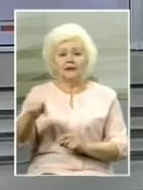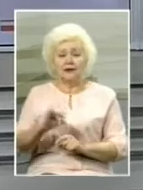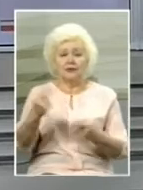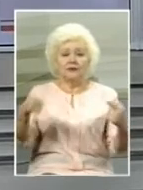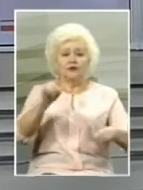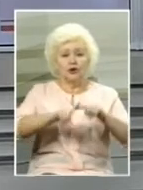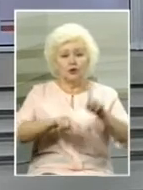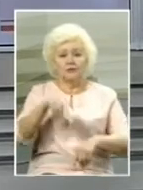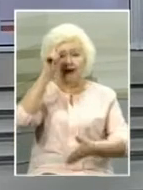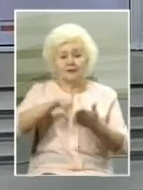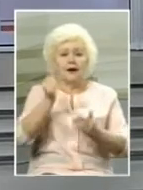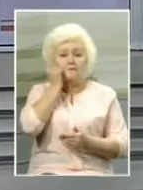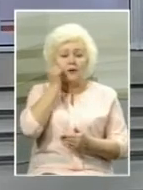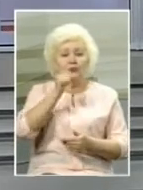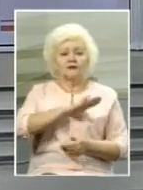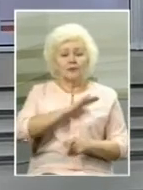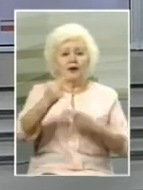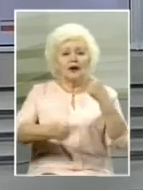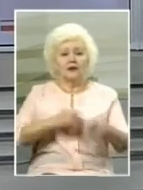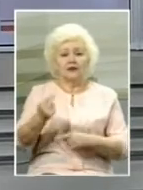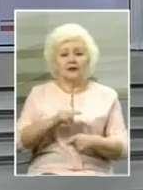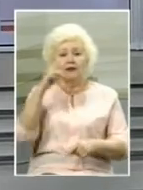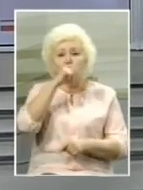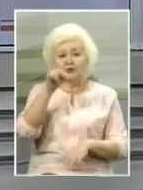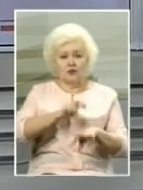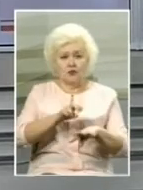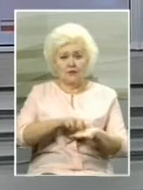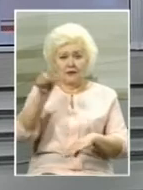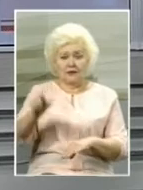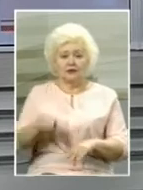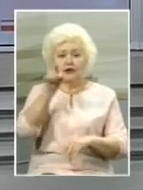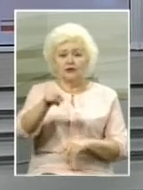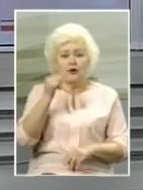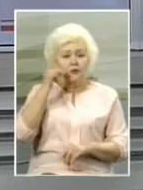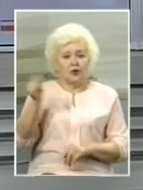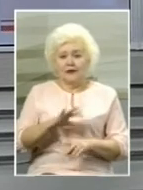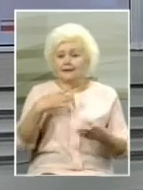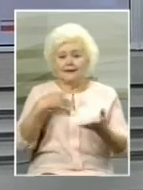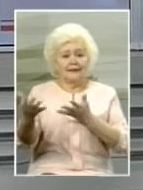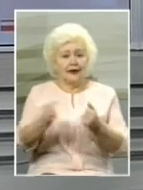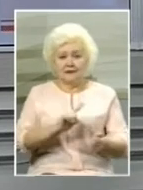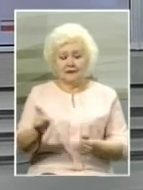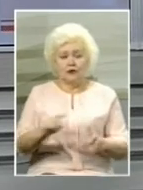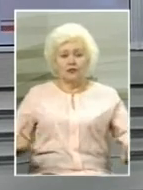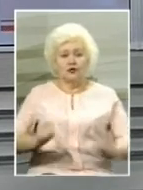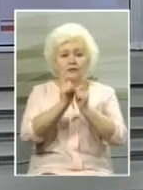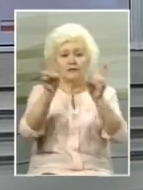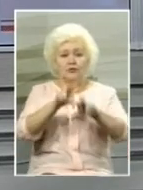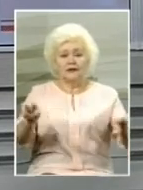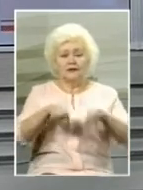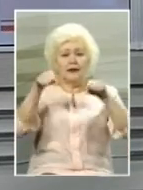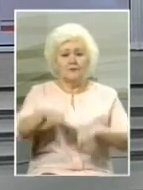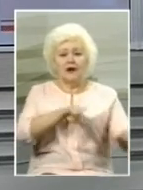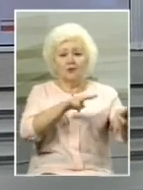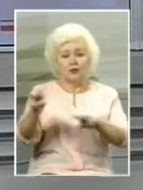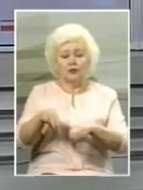родичі впевнені – бабуся померла через помилку лікарів. Ті провини своєї не визнають. В конфлікті розбираються